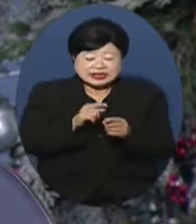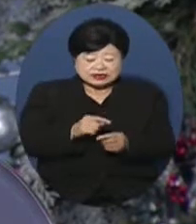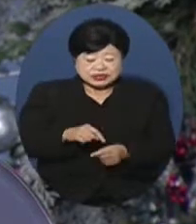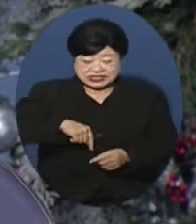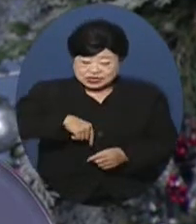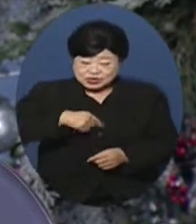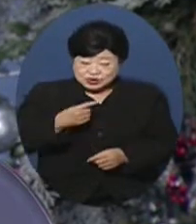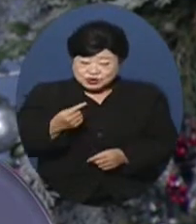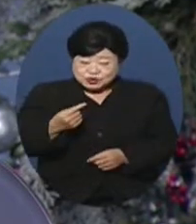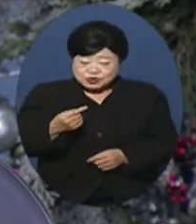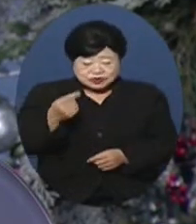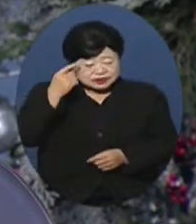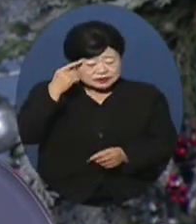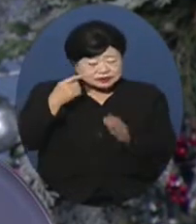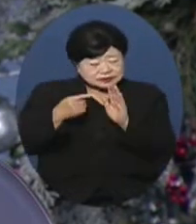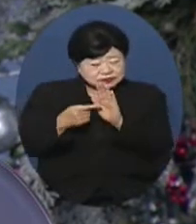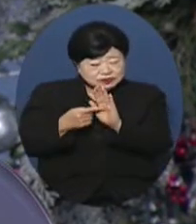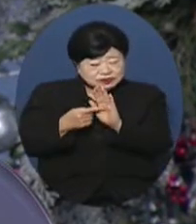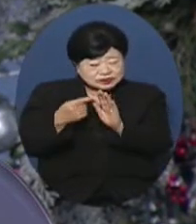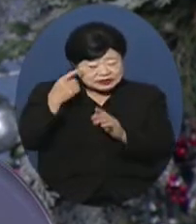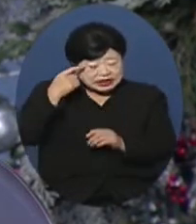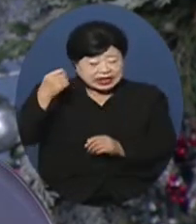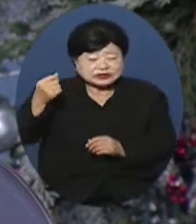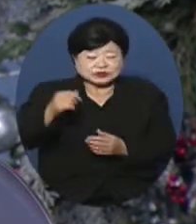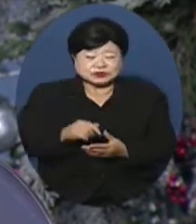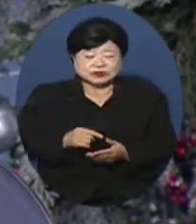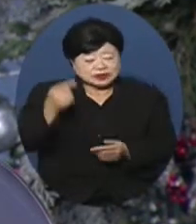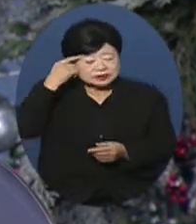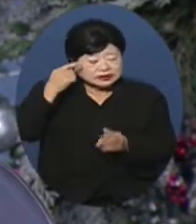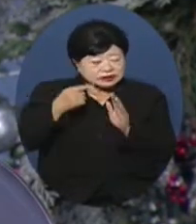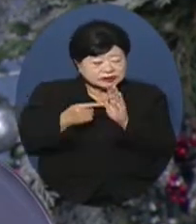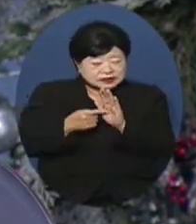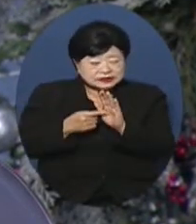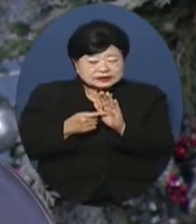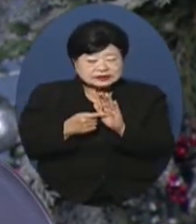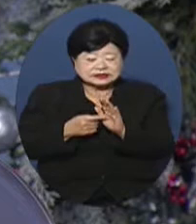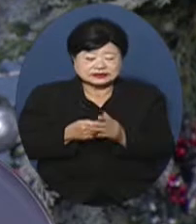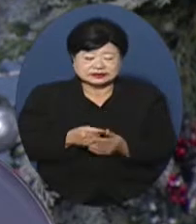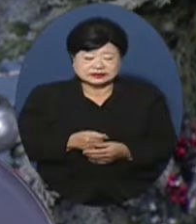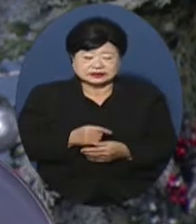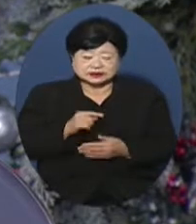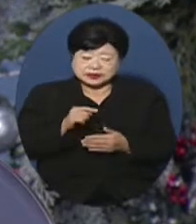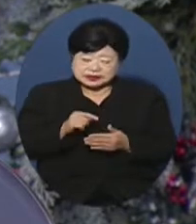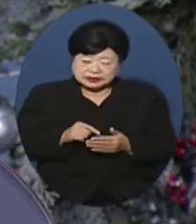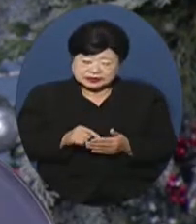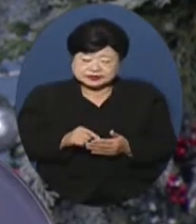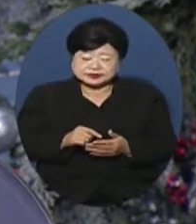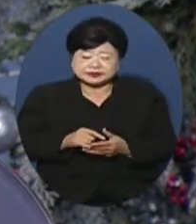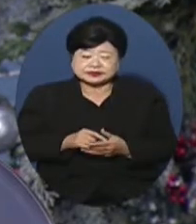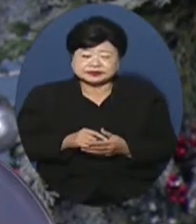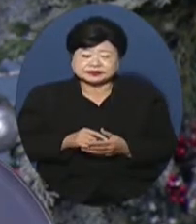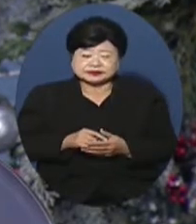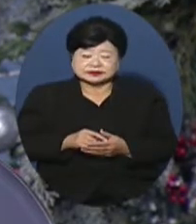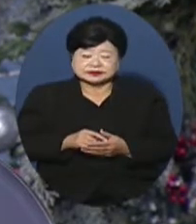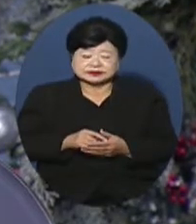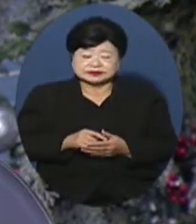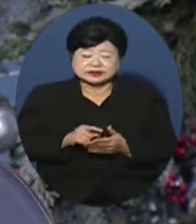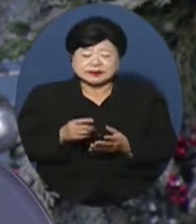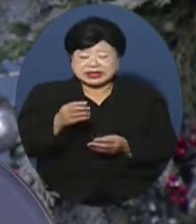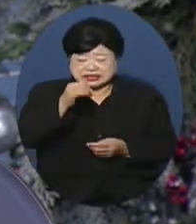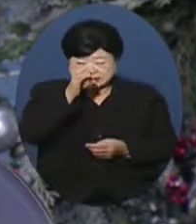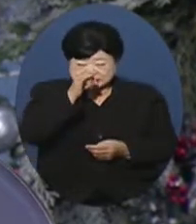스스로 부정적인 생각은 하우어 부정적인 세계 를 할 때가 너무